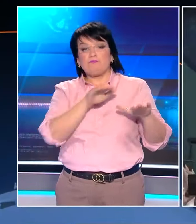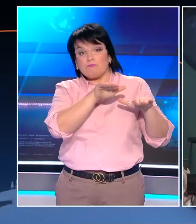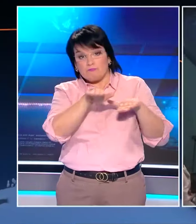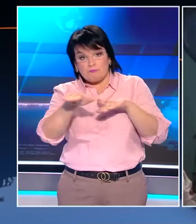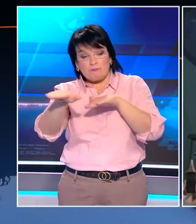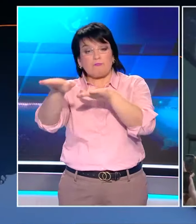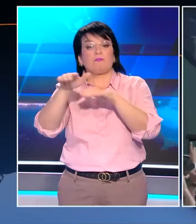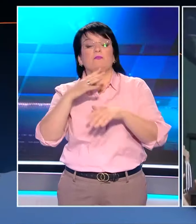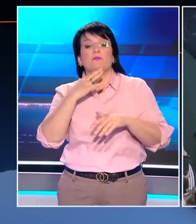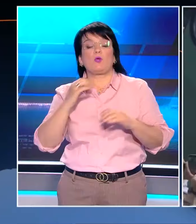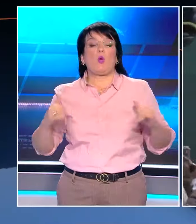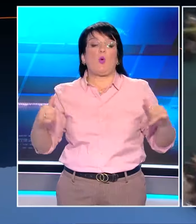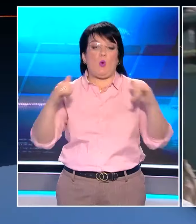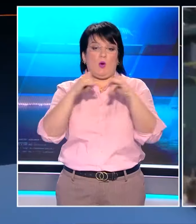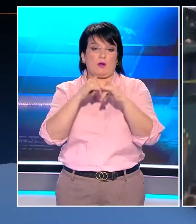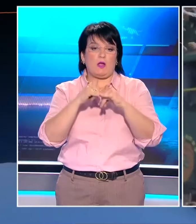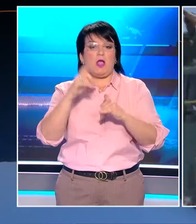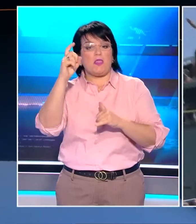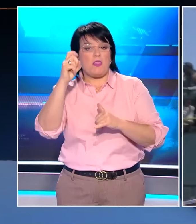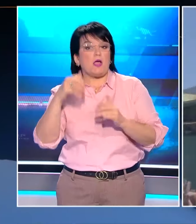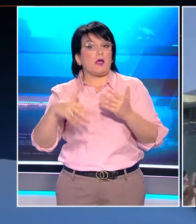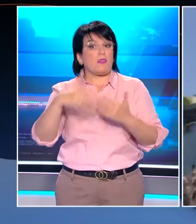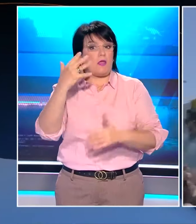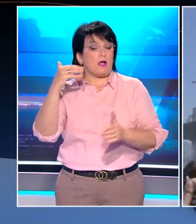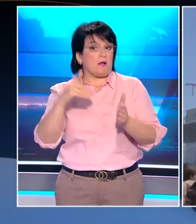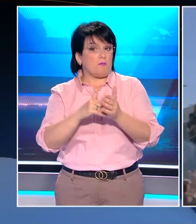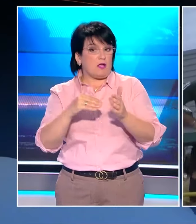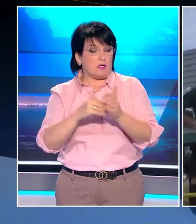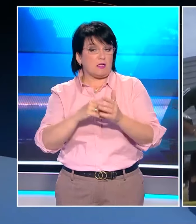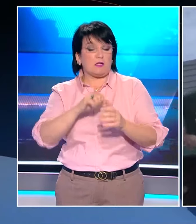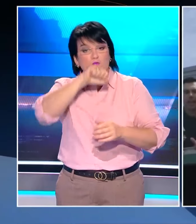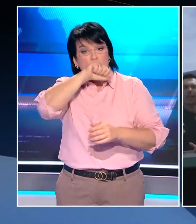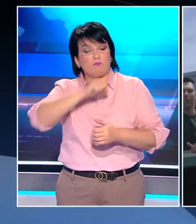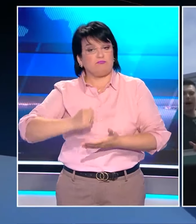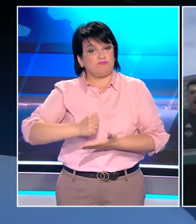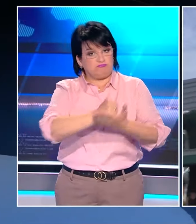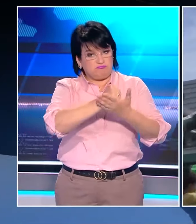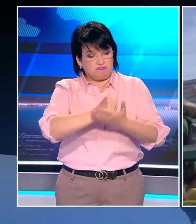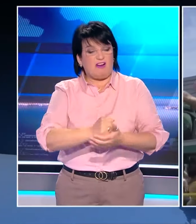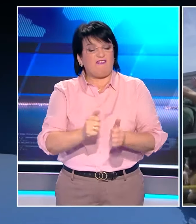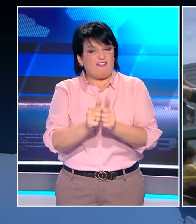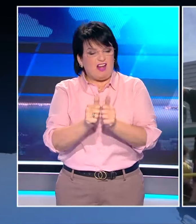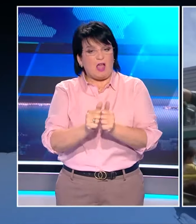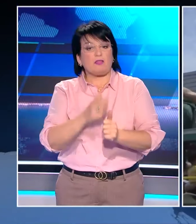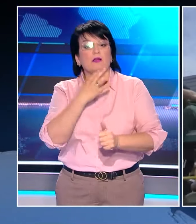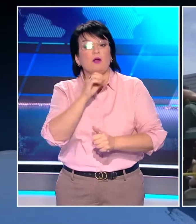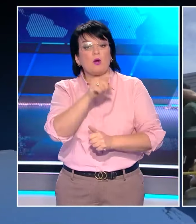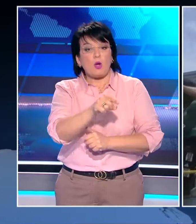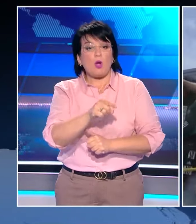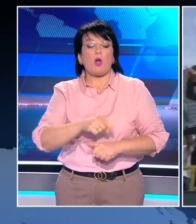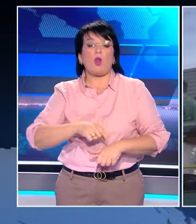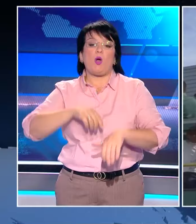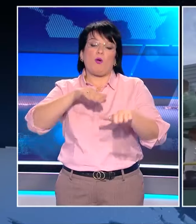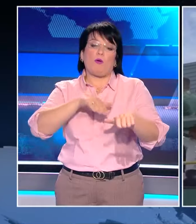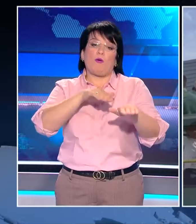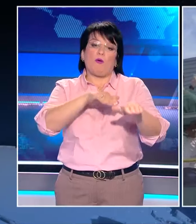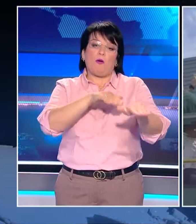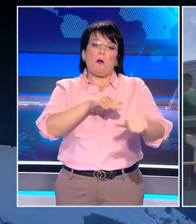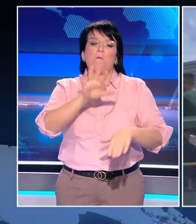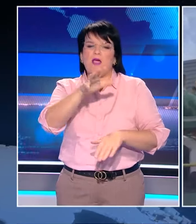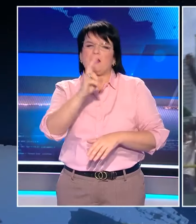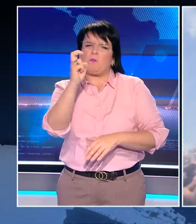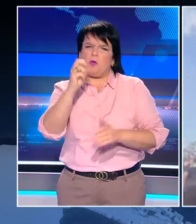εκεί τουλάχιστον 10 με 15.000 φιλάθλοι. Και σύν όλους εμάς που πηγαίνουμε εμείς, νομίζω ότι θα ξεπεράσουμε